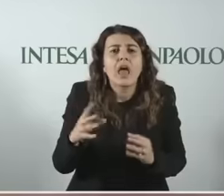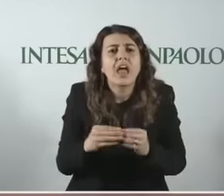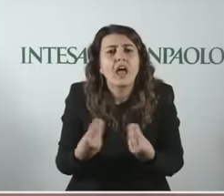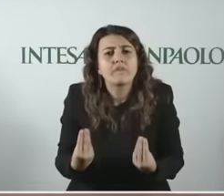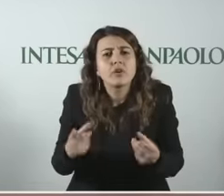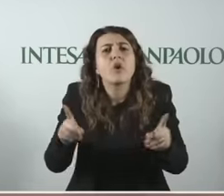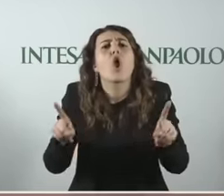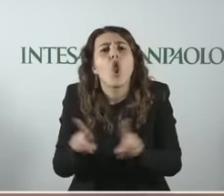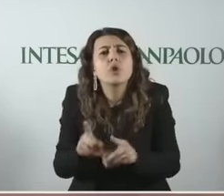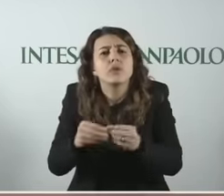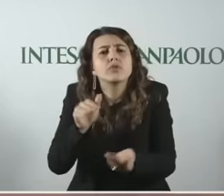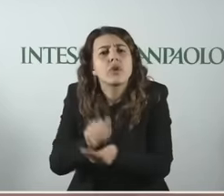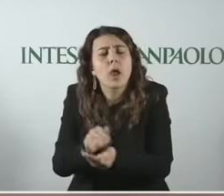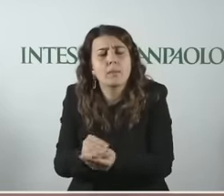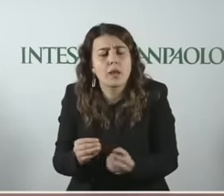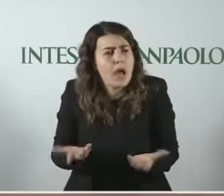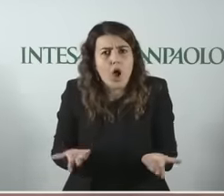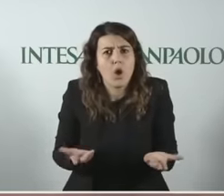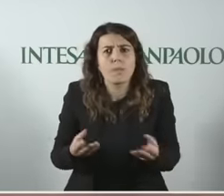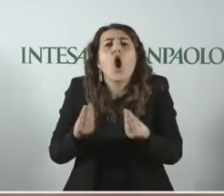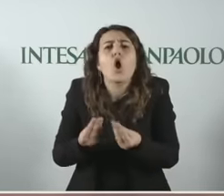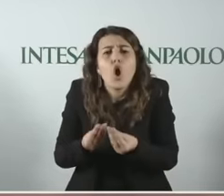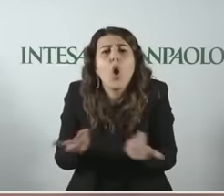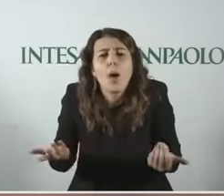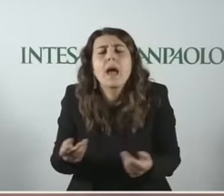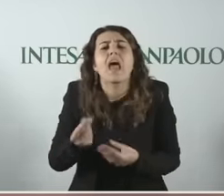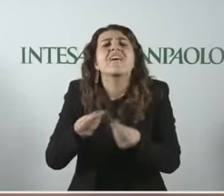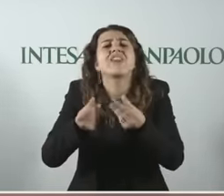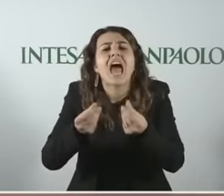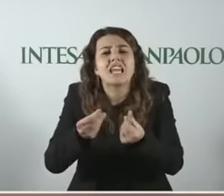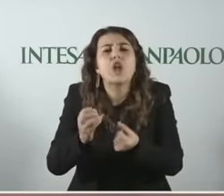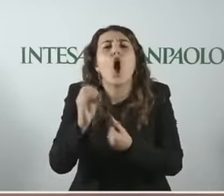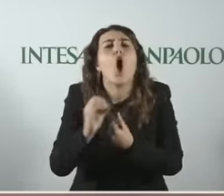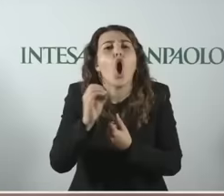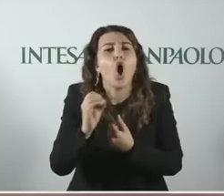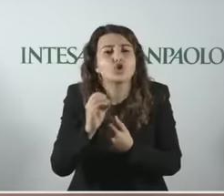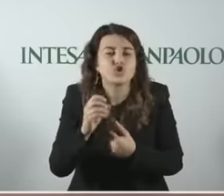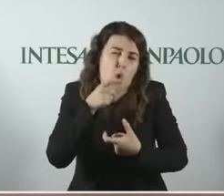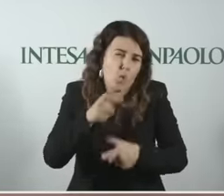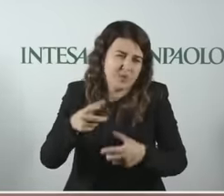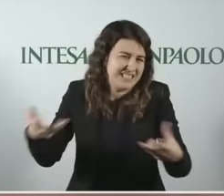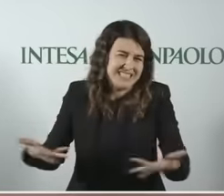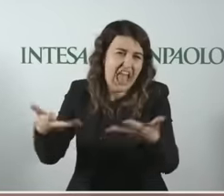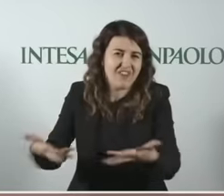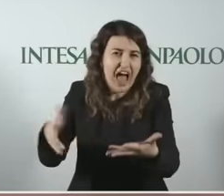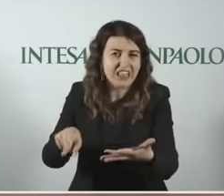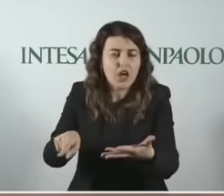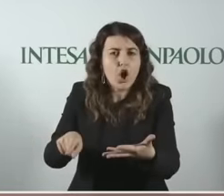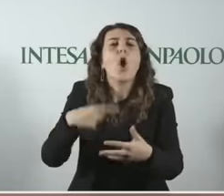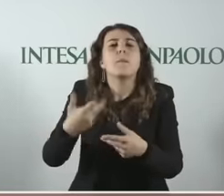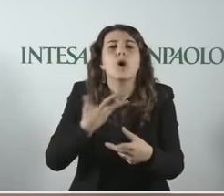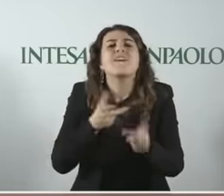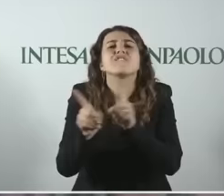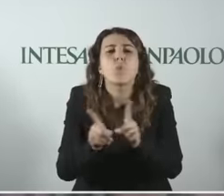Comunque lo stesso il pane impastando farina d'orzo selvatico e di frumento